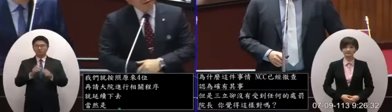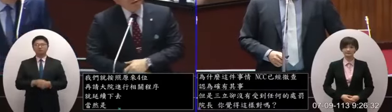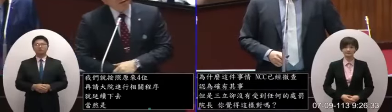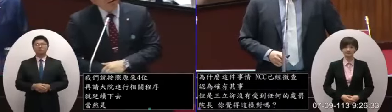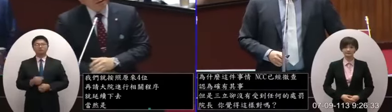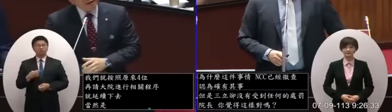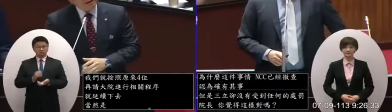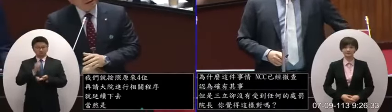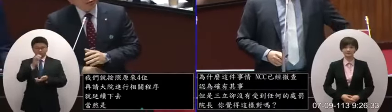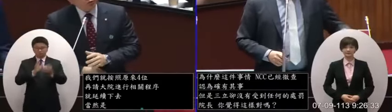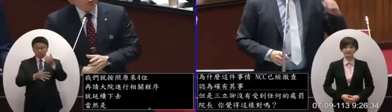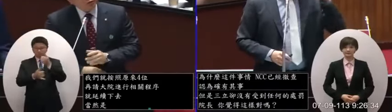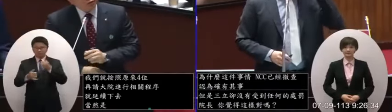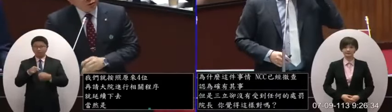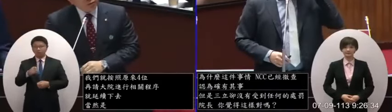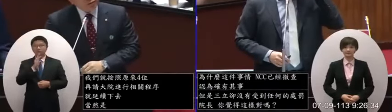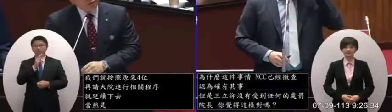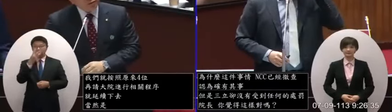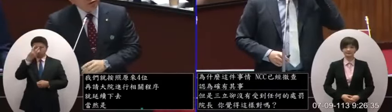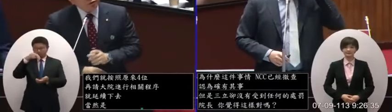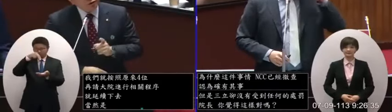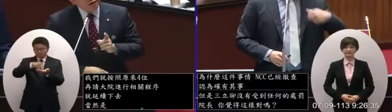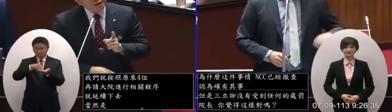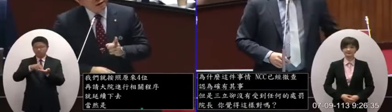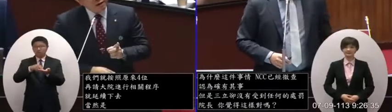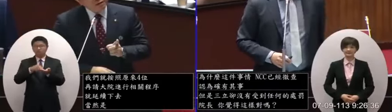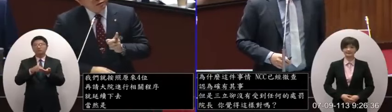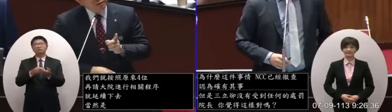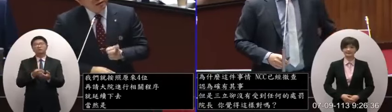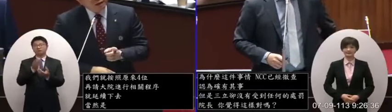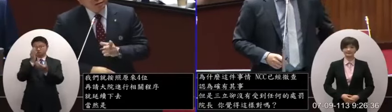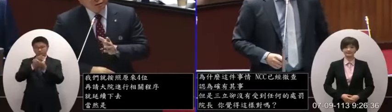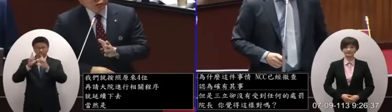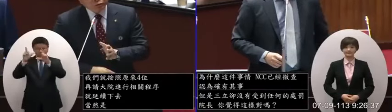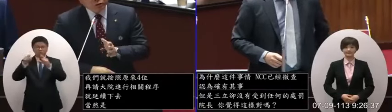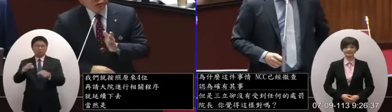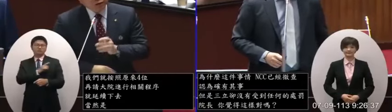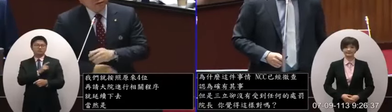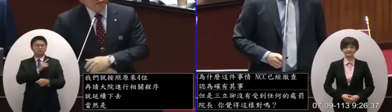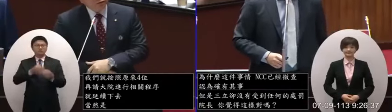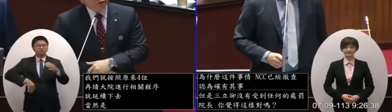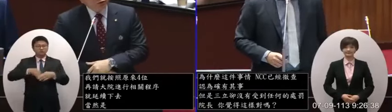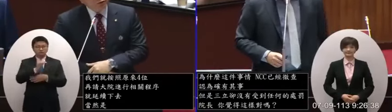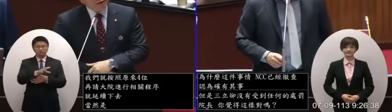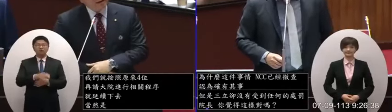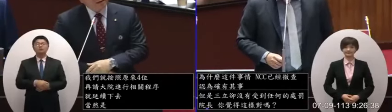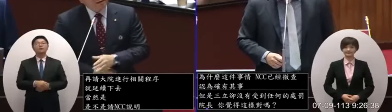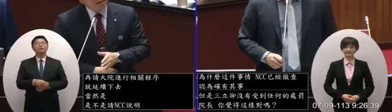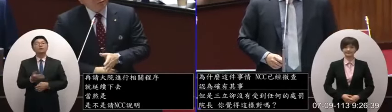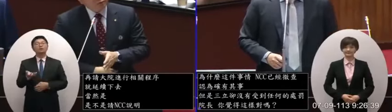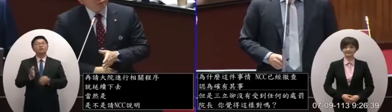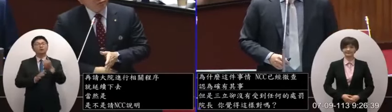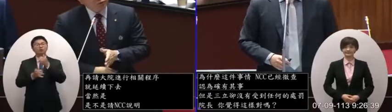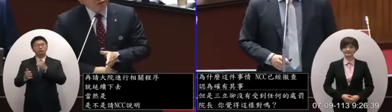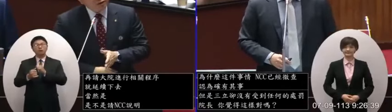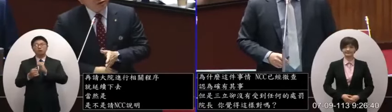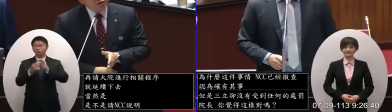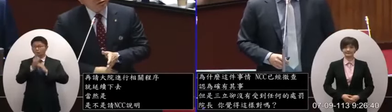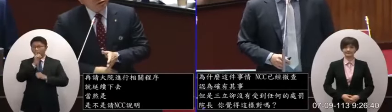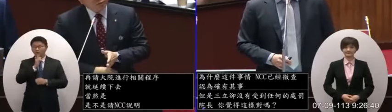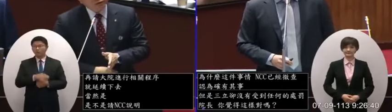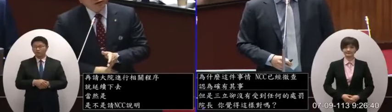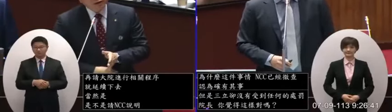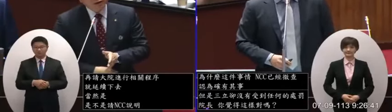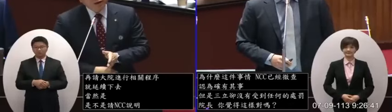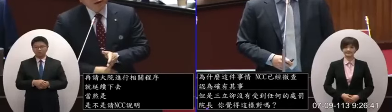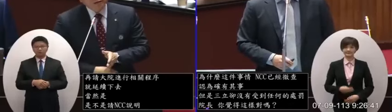这个案子来讲是三立的股东的投资，所以这个案子我们查，就陈都刚才委员所讲的，他不目前这个